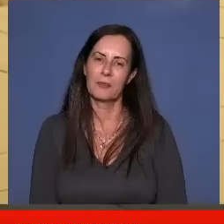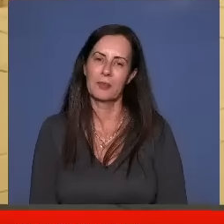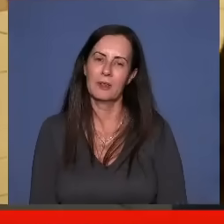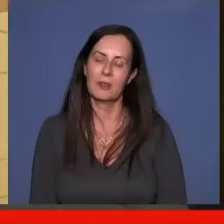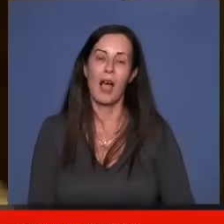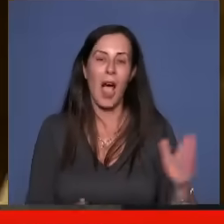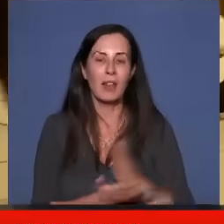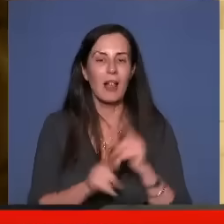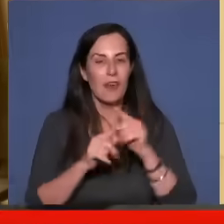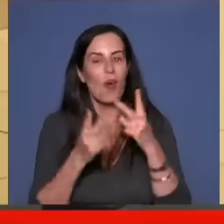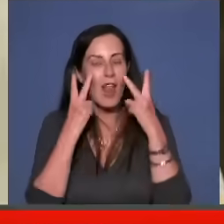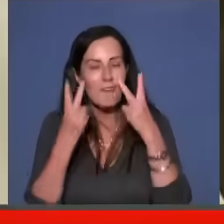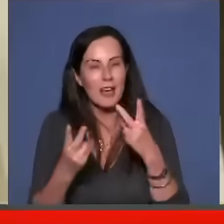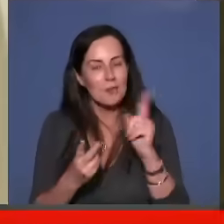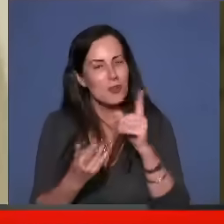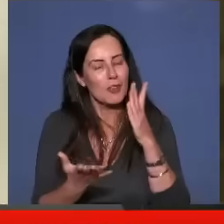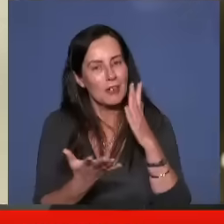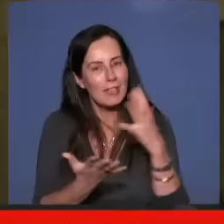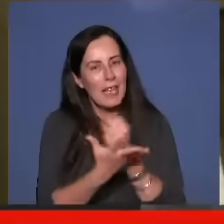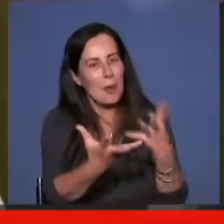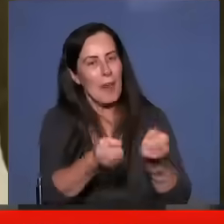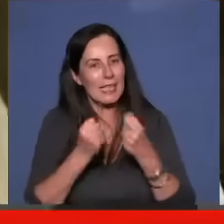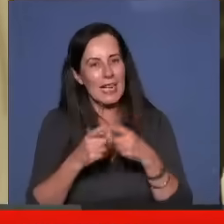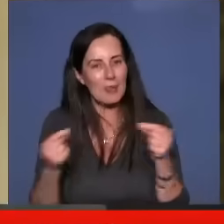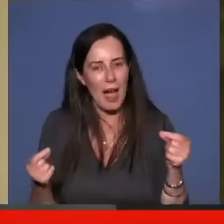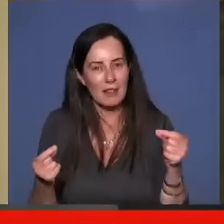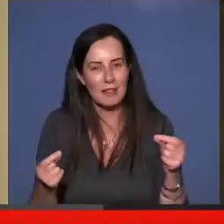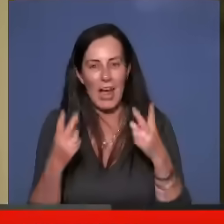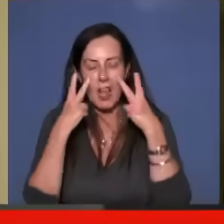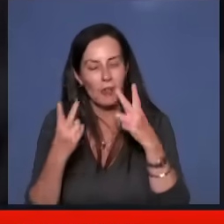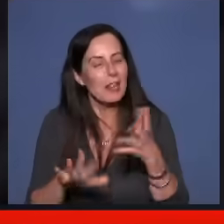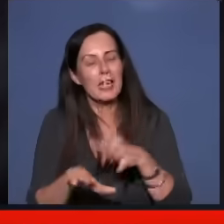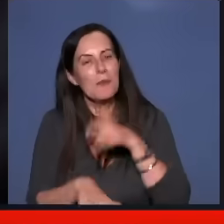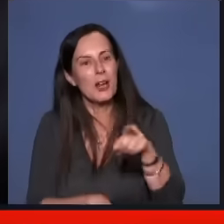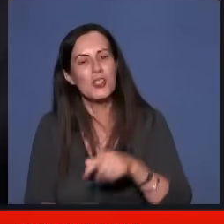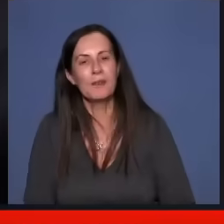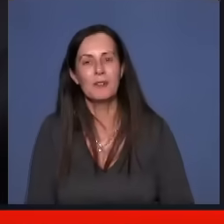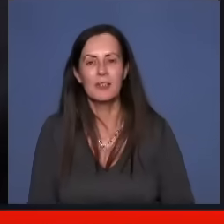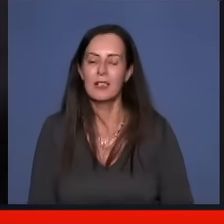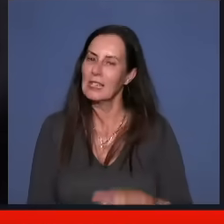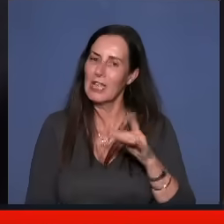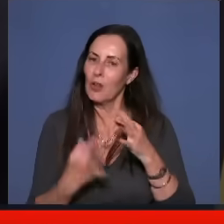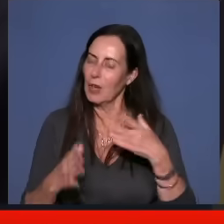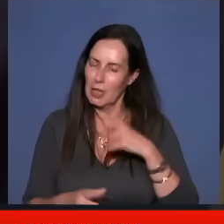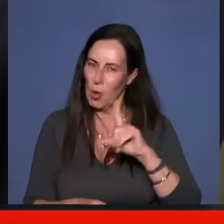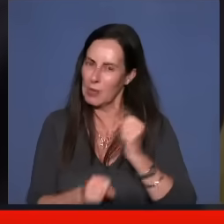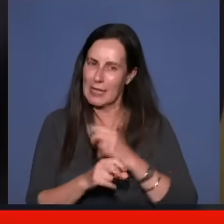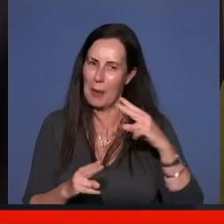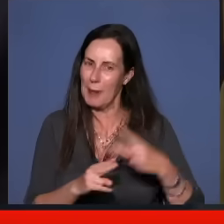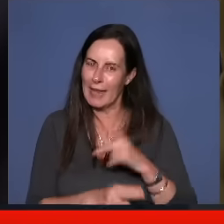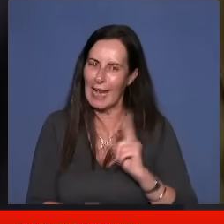ההחלטה להגיע לבקר מישהו שחילצתם אותו, לראות אותו ככה, איך זה מרגיש? זה לא טבעי, אנחנו לא עושים את זה בדרך כלל.